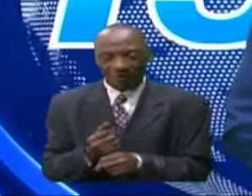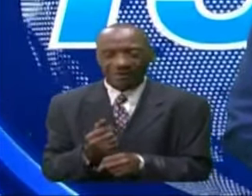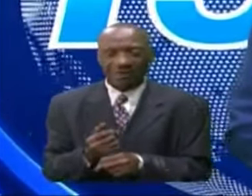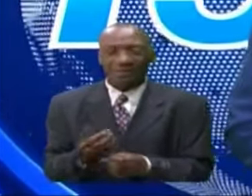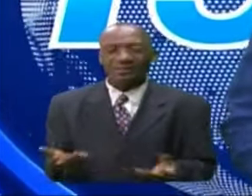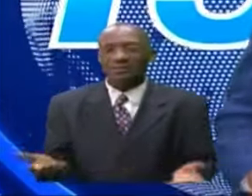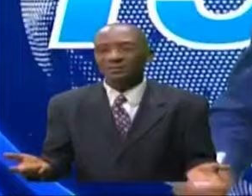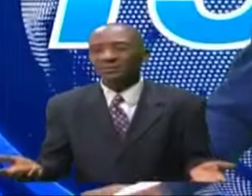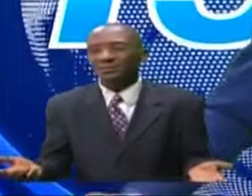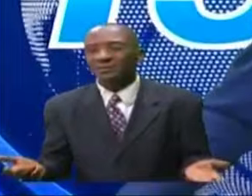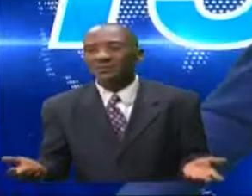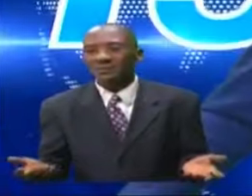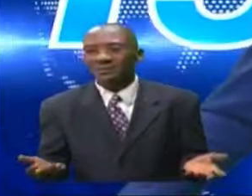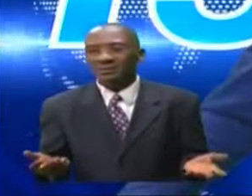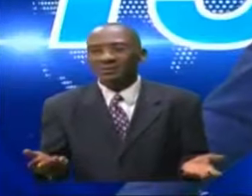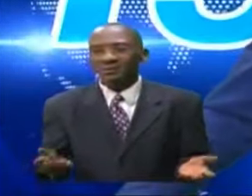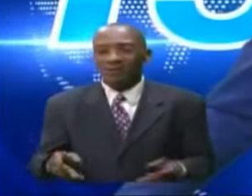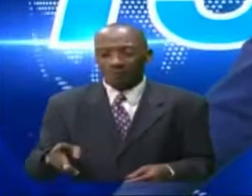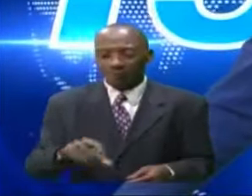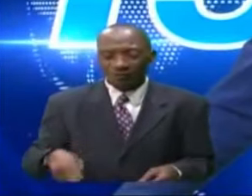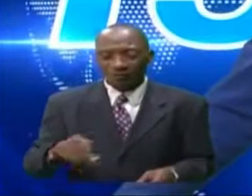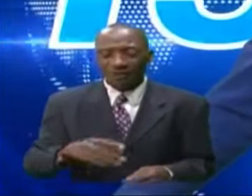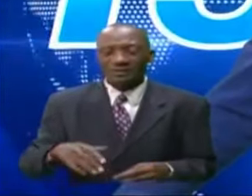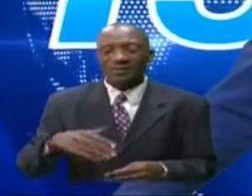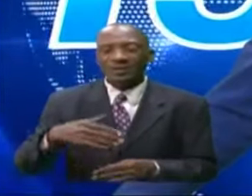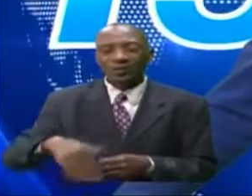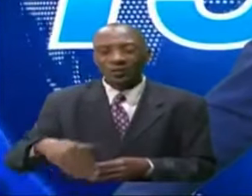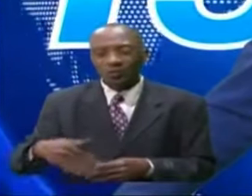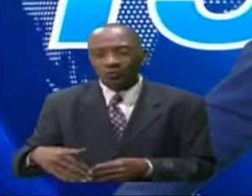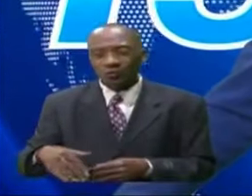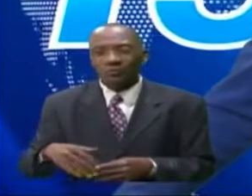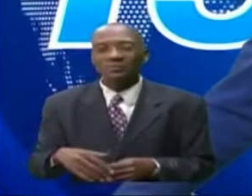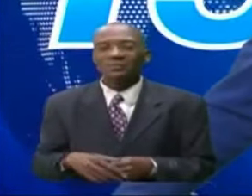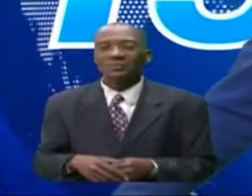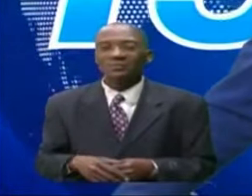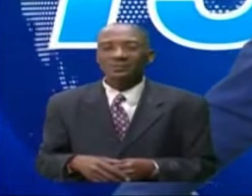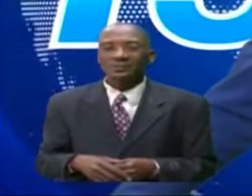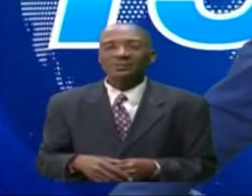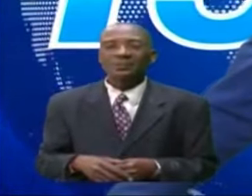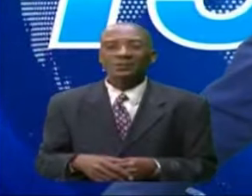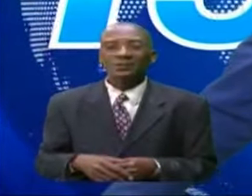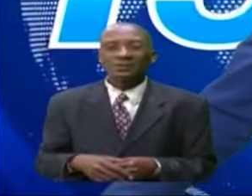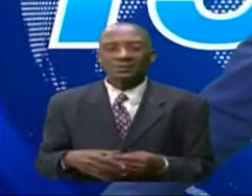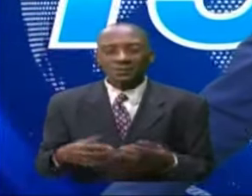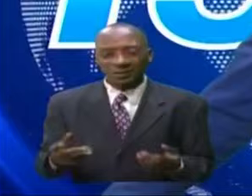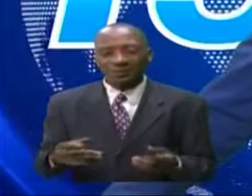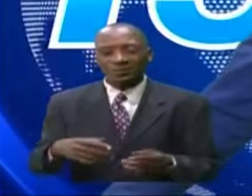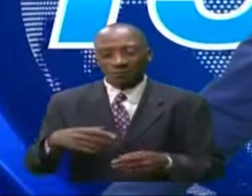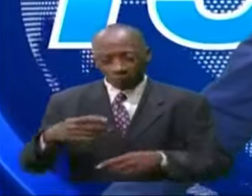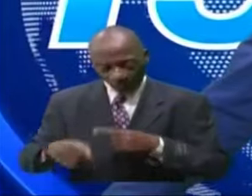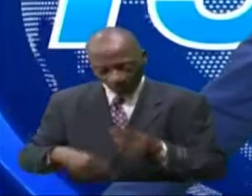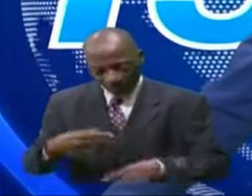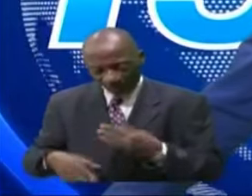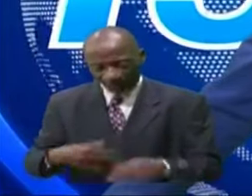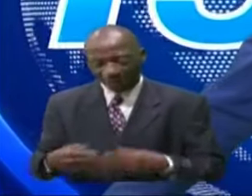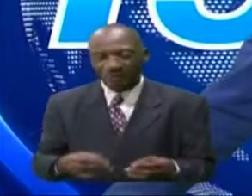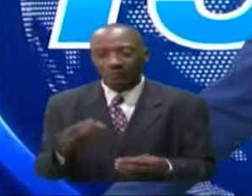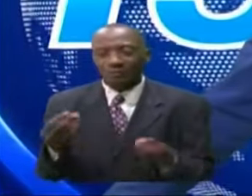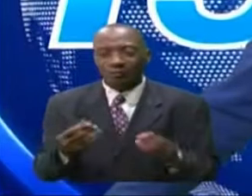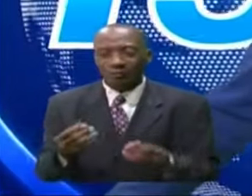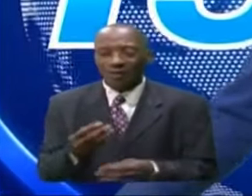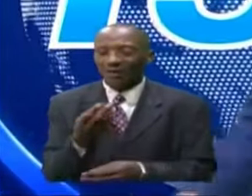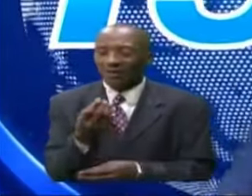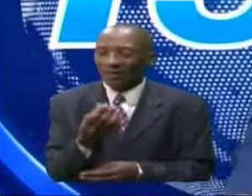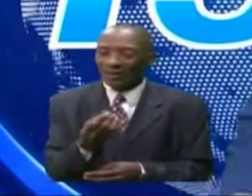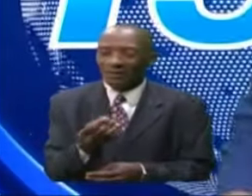Parmi les provinces ciblées, la province du Kwilu, dont les gestionnaires sont en atelier de renforcement de capacités, comme nous